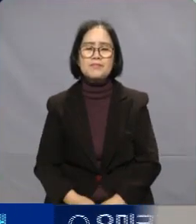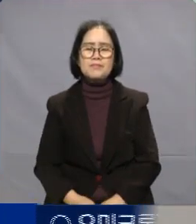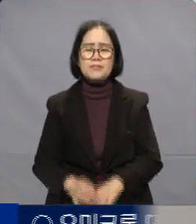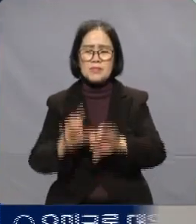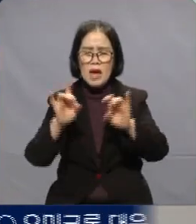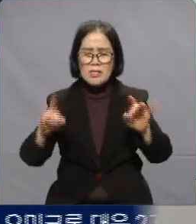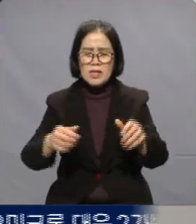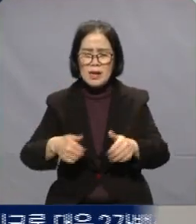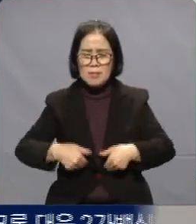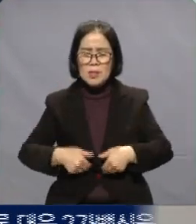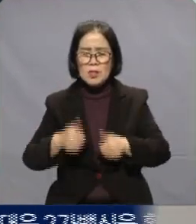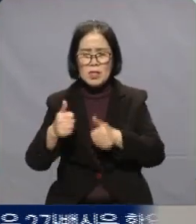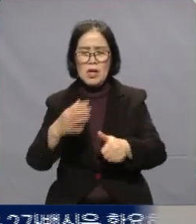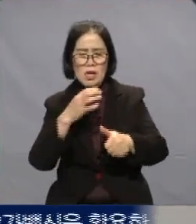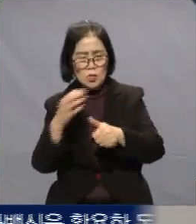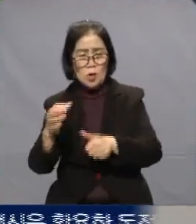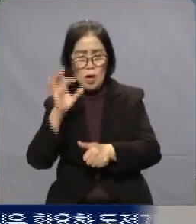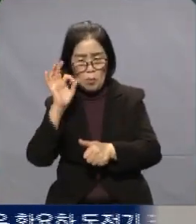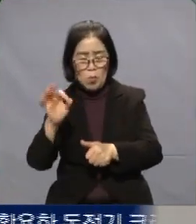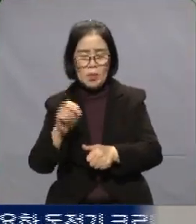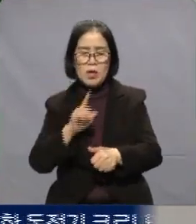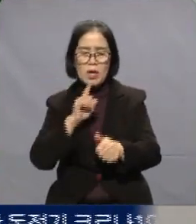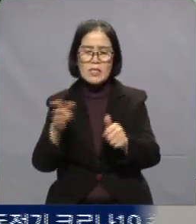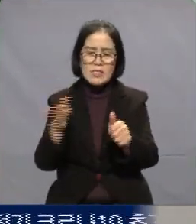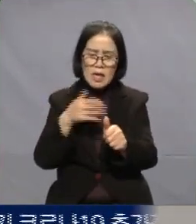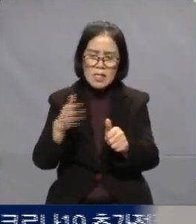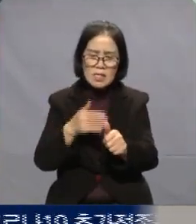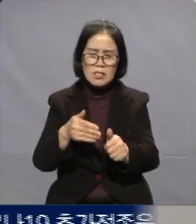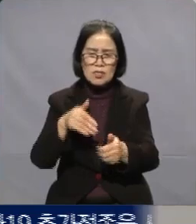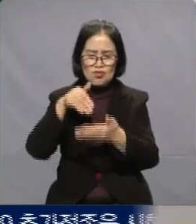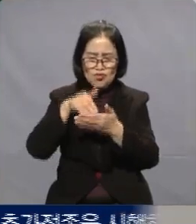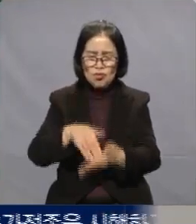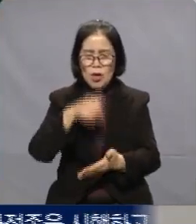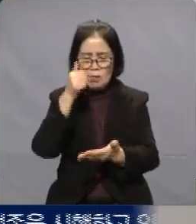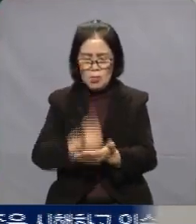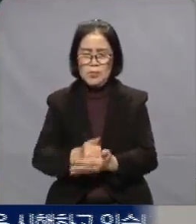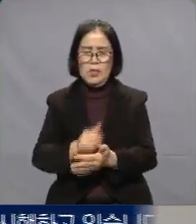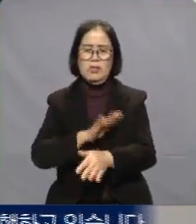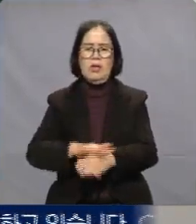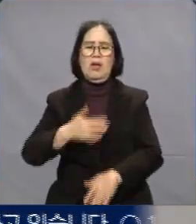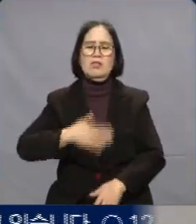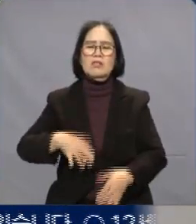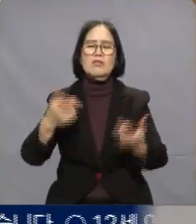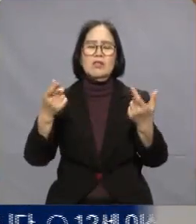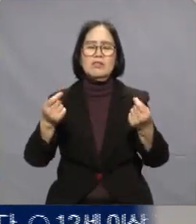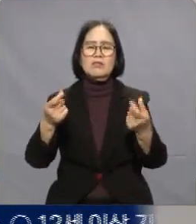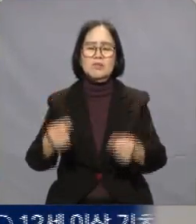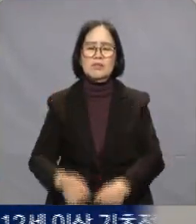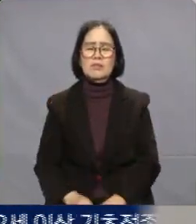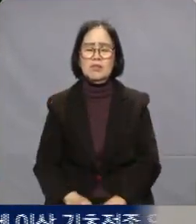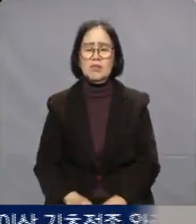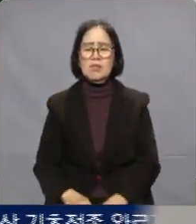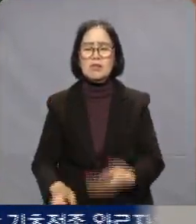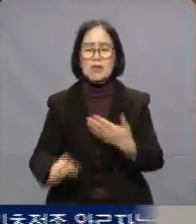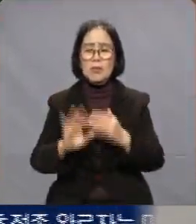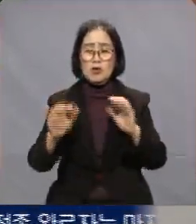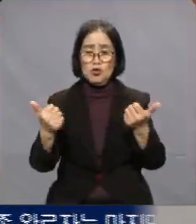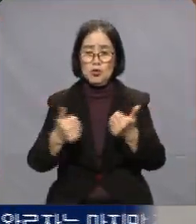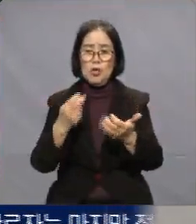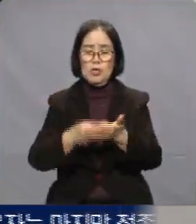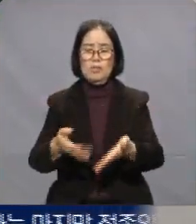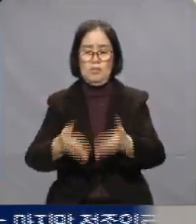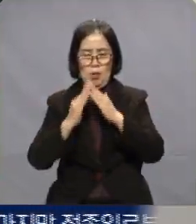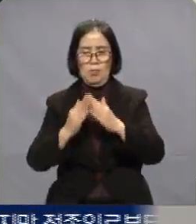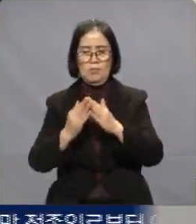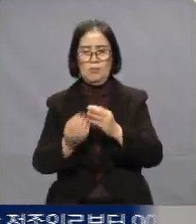각자의 필요에 따라 인용하는 걸 보면 가스라이팅이 얼마나 위중한 범죄인지 잘 아시는 듯합니다. 그렇다면 국회 입법 역량을